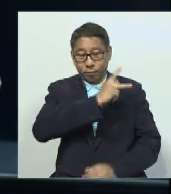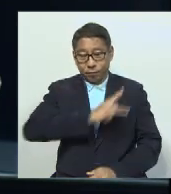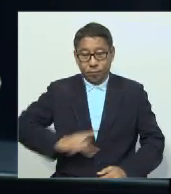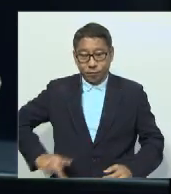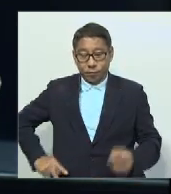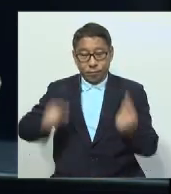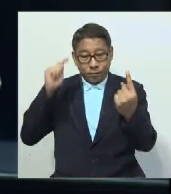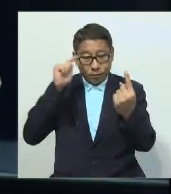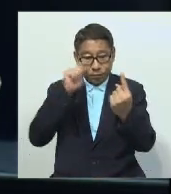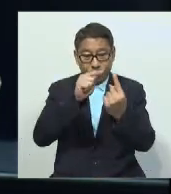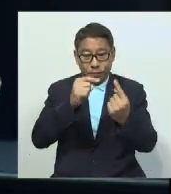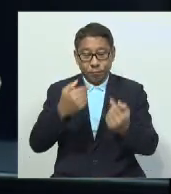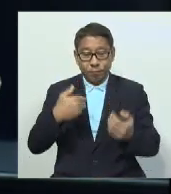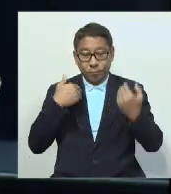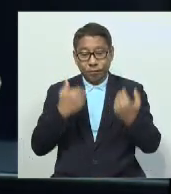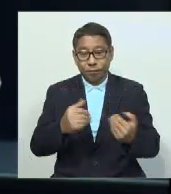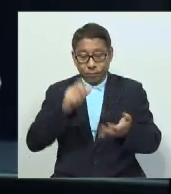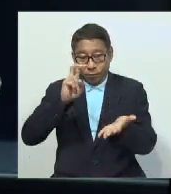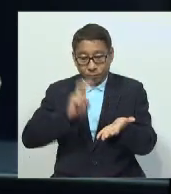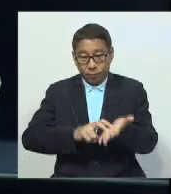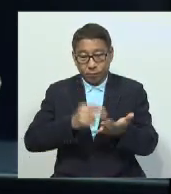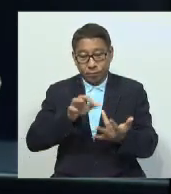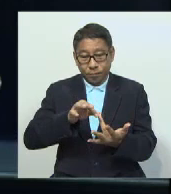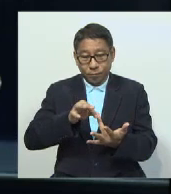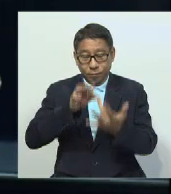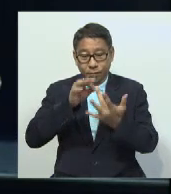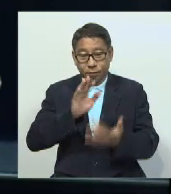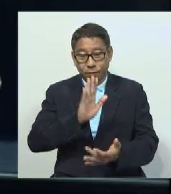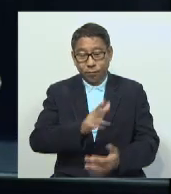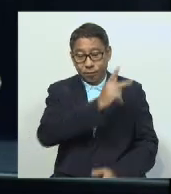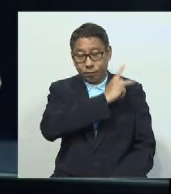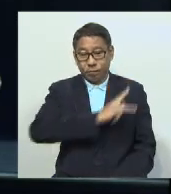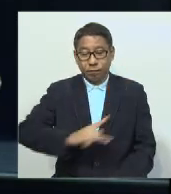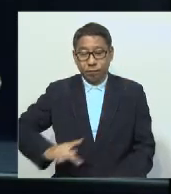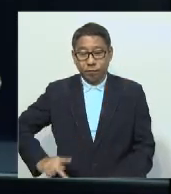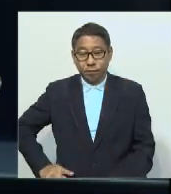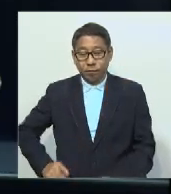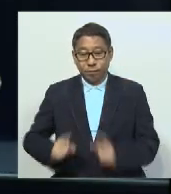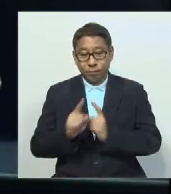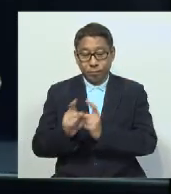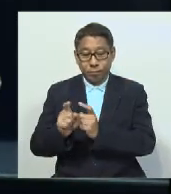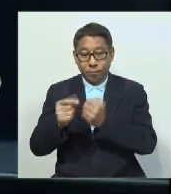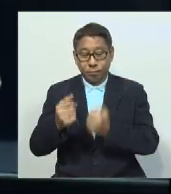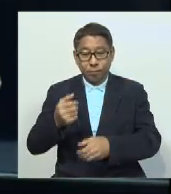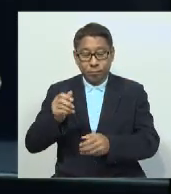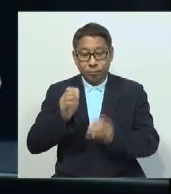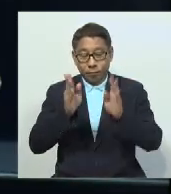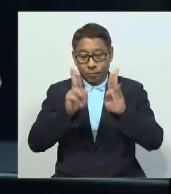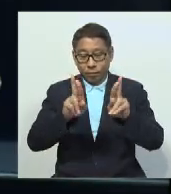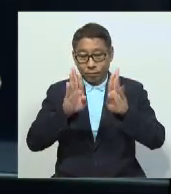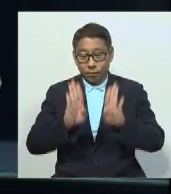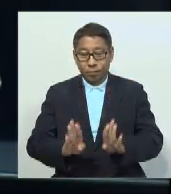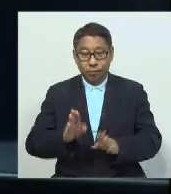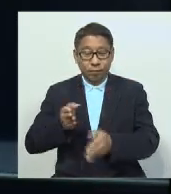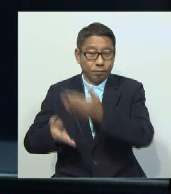พาะซึ่งเป็นบทบัญญัติที่รับรองสถานะพิเศษของสถาบันพระมหากษัตริย์ตามคติการปกครองระบอบประชาธิปไตย